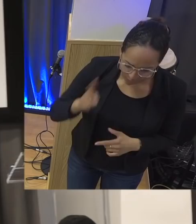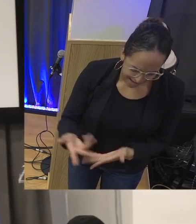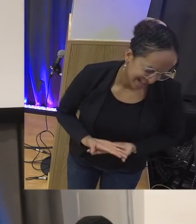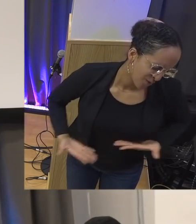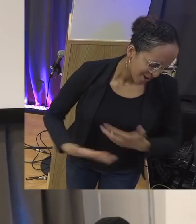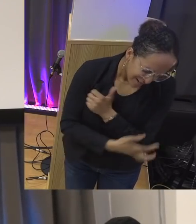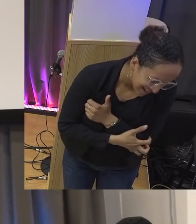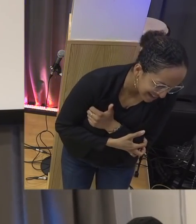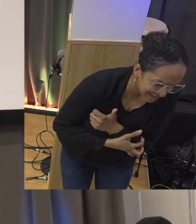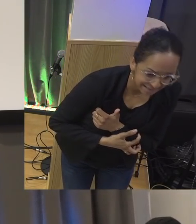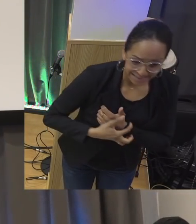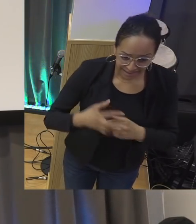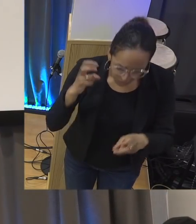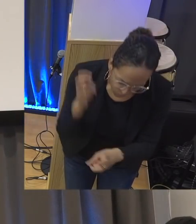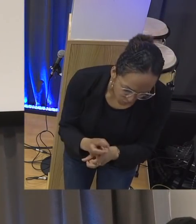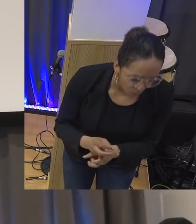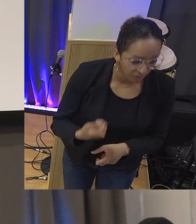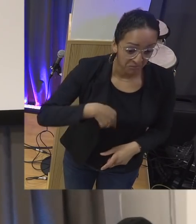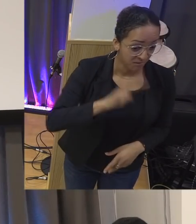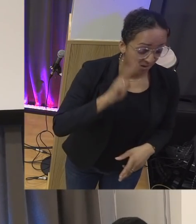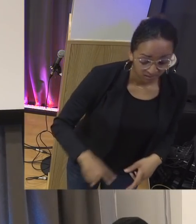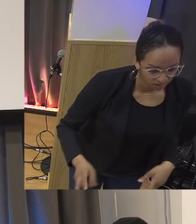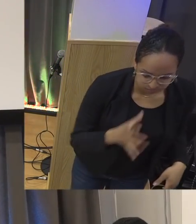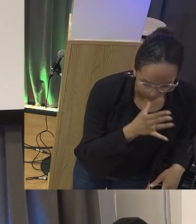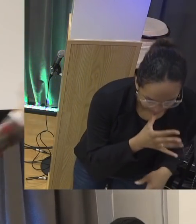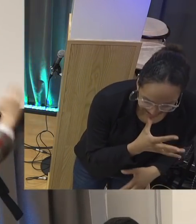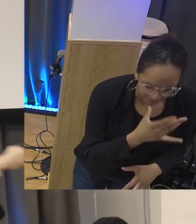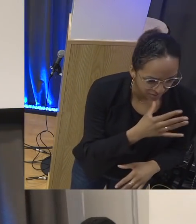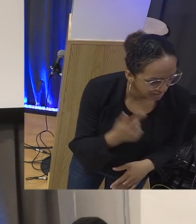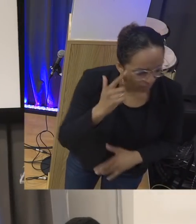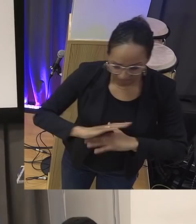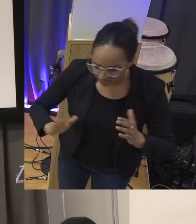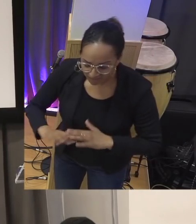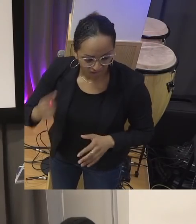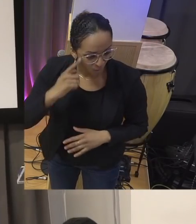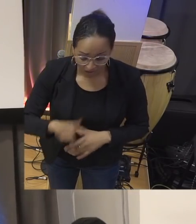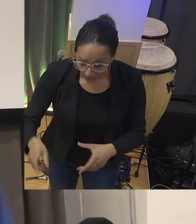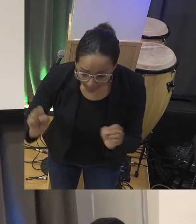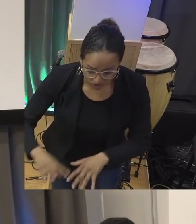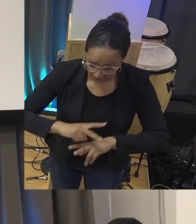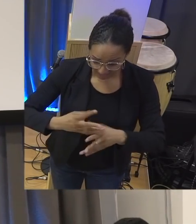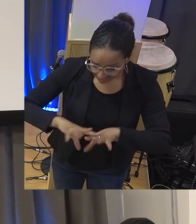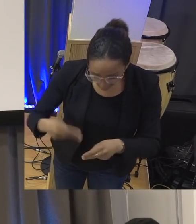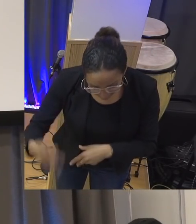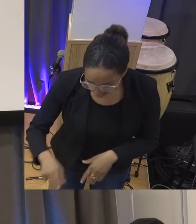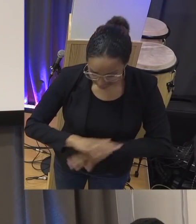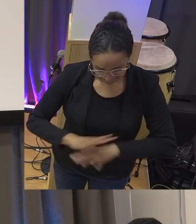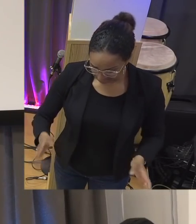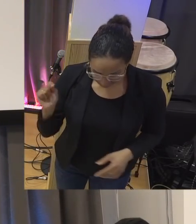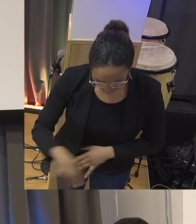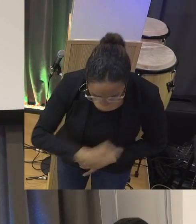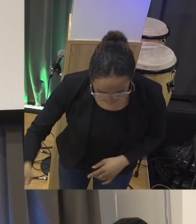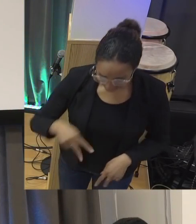par terre. Oh, là, nous, on n'y croit plus. Tu crois plus que ton mari puisse donner. Tu crois que tes enfants ne viendront plus. Tu crois que ta vie est un échec. Tu crois que tu es dans